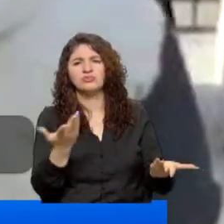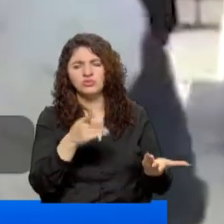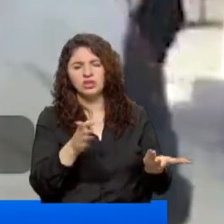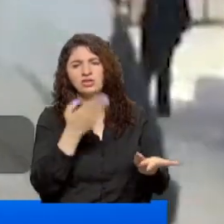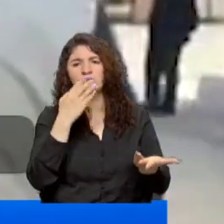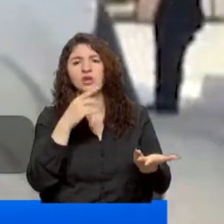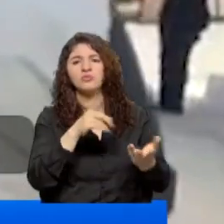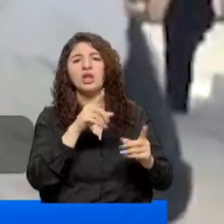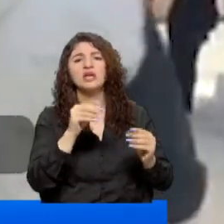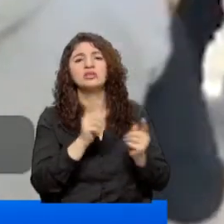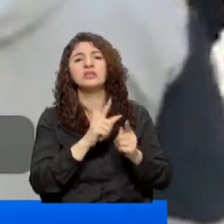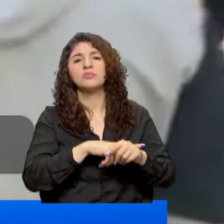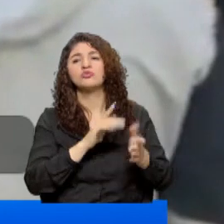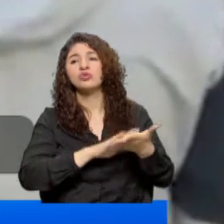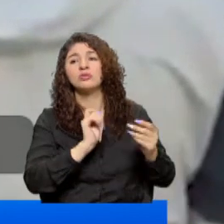bunları